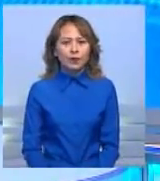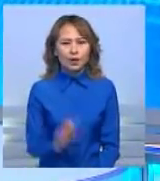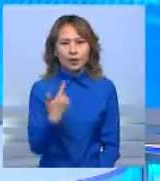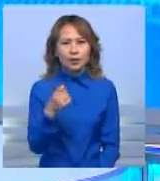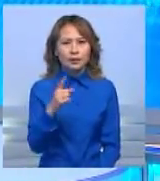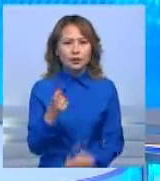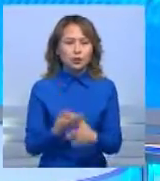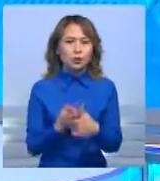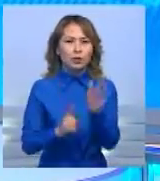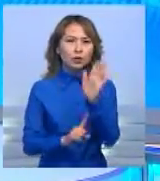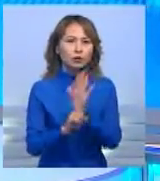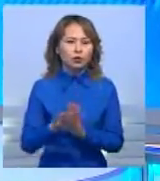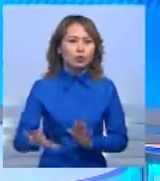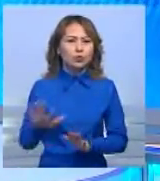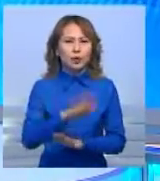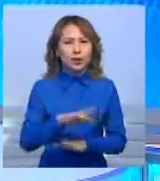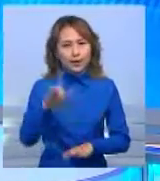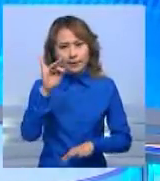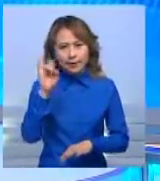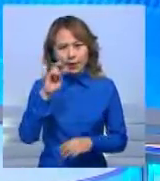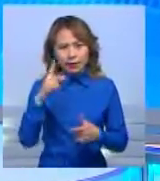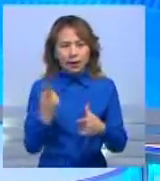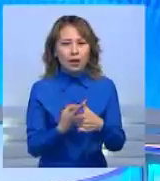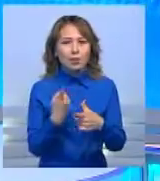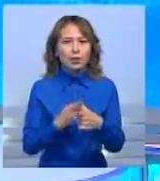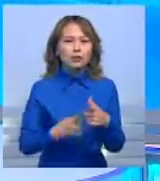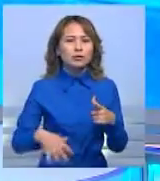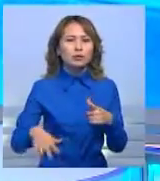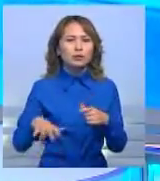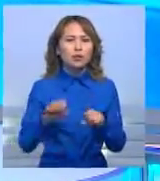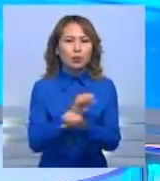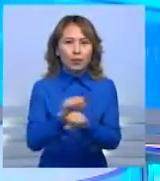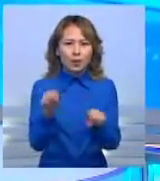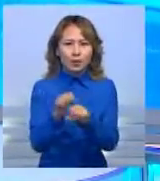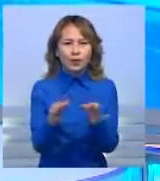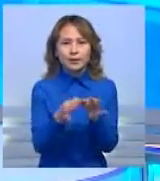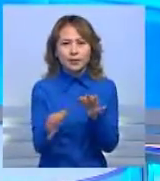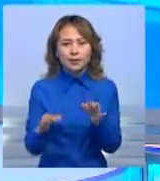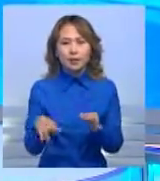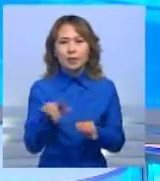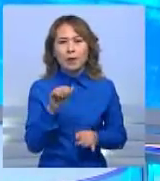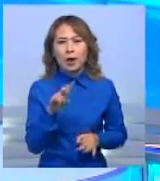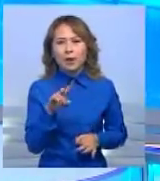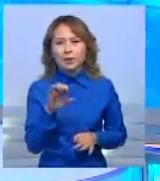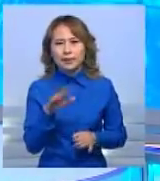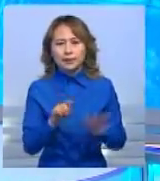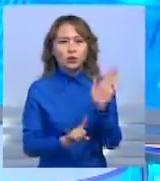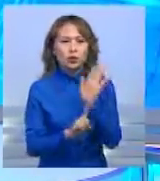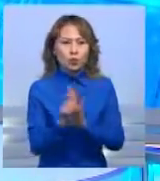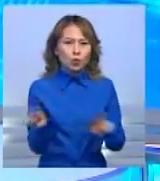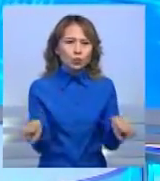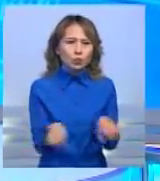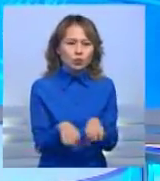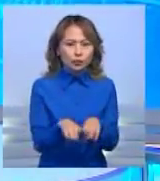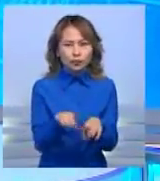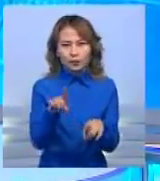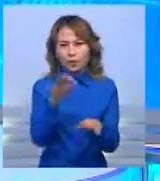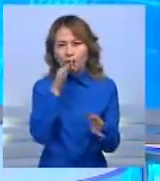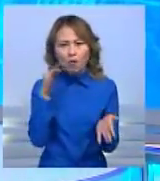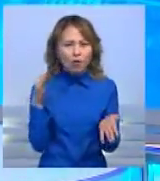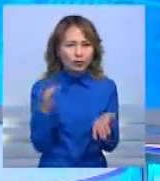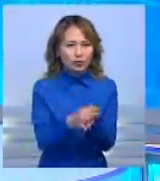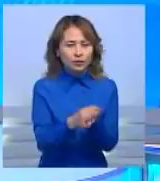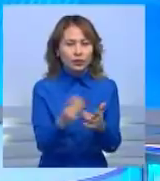Газа секторы төңірегіндегі жағдай ушығып барады. Израиль аймақты бомбаласа, палестиндіктер де қарымта жауап ретінде көршілес